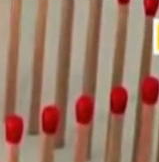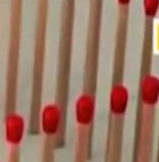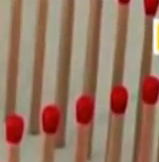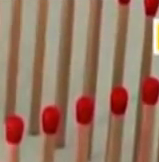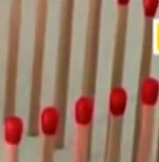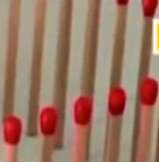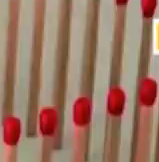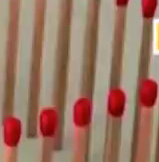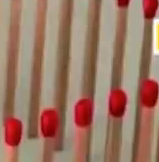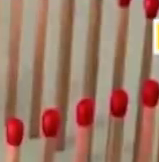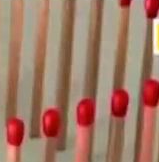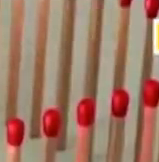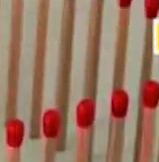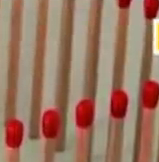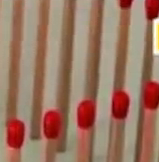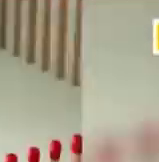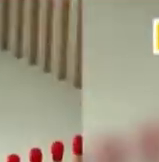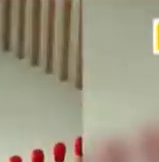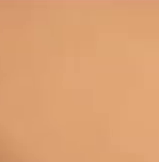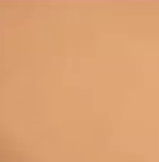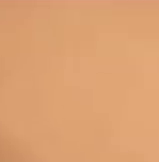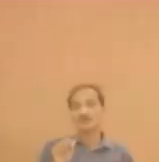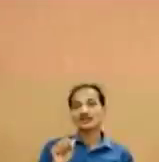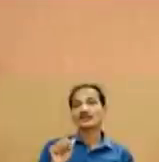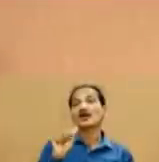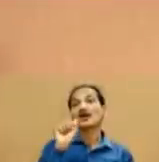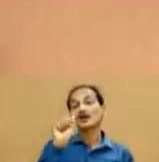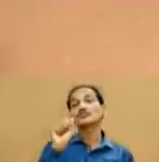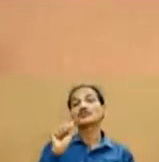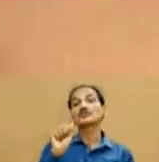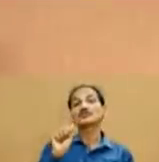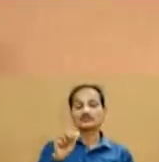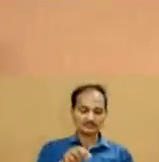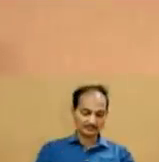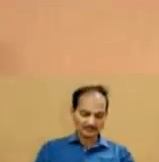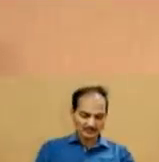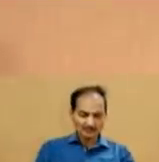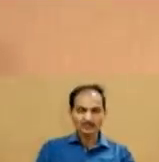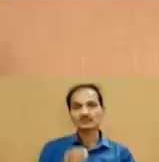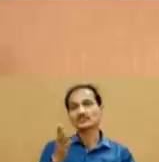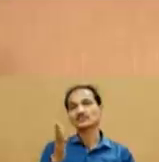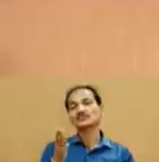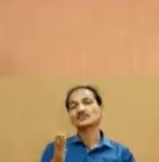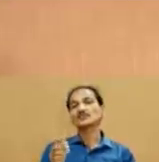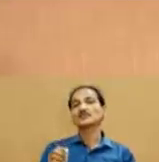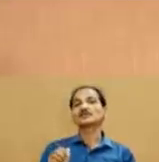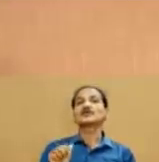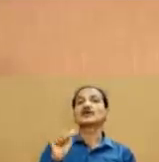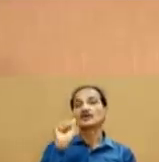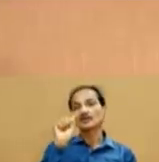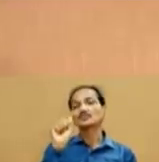ଆଜି ଆପଣ ଯଦି ସଂକ୍ରମିତ ନୁହନ୍ତି, ଆପଣ ଯଦି ନିରାପଦ ଏବଂ ସୁରକ୍ଷିତ